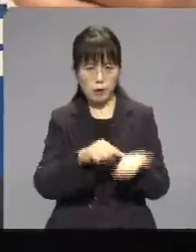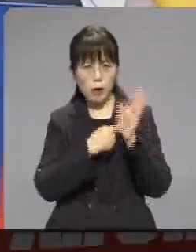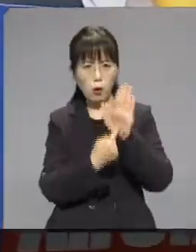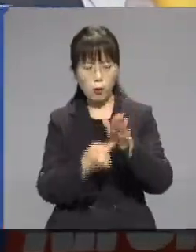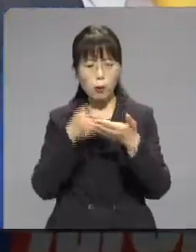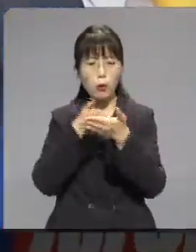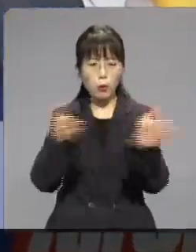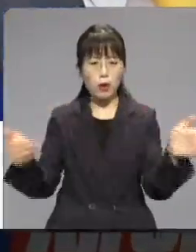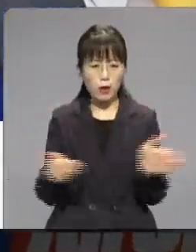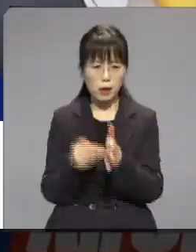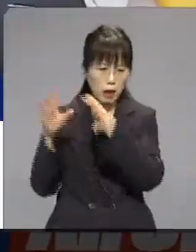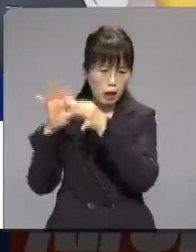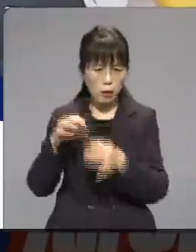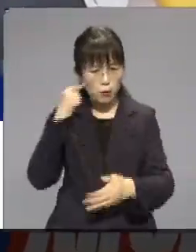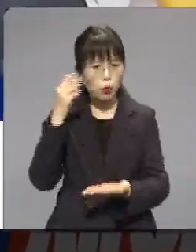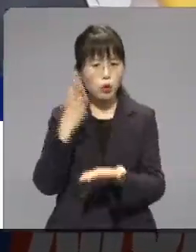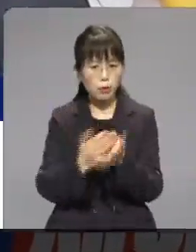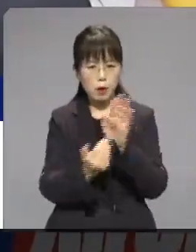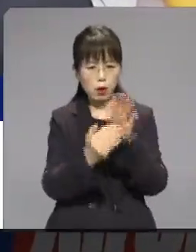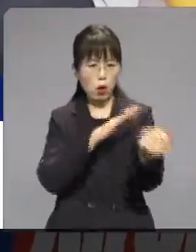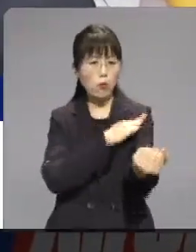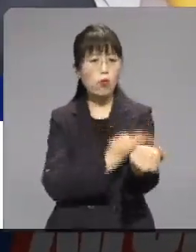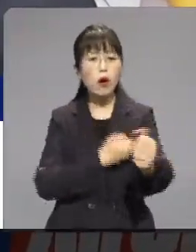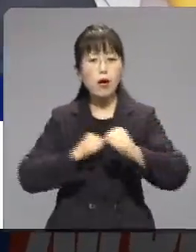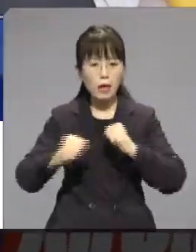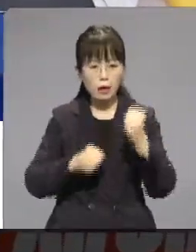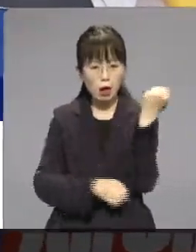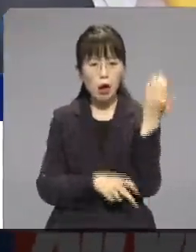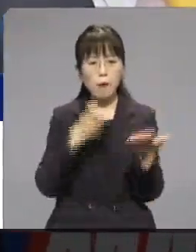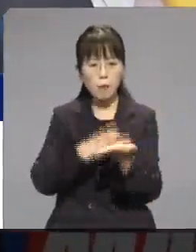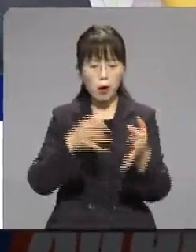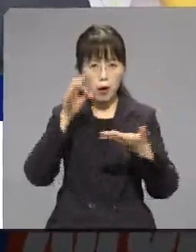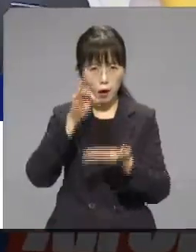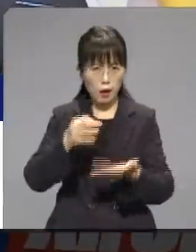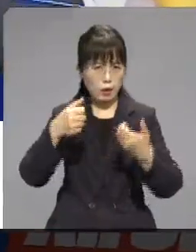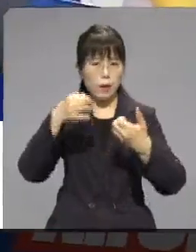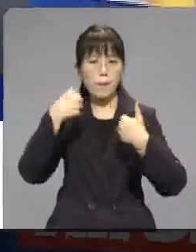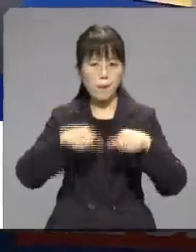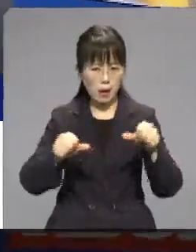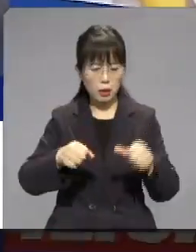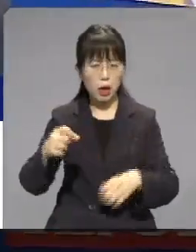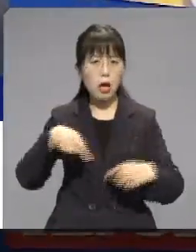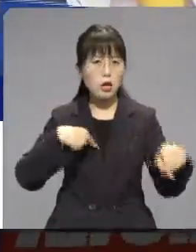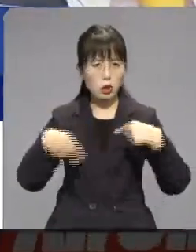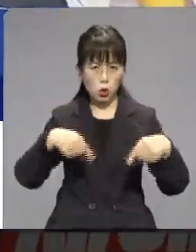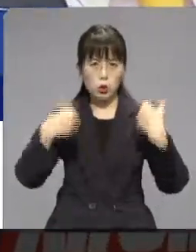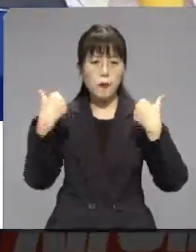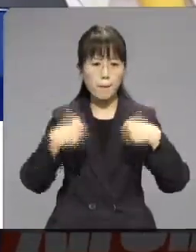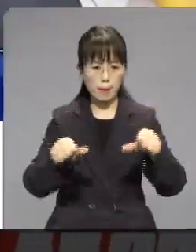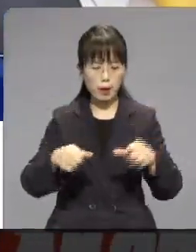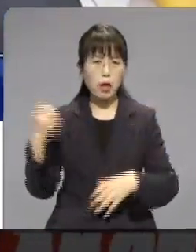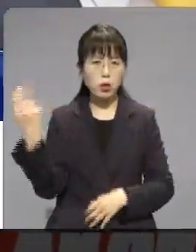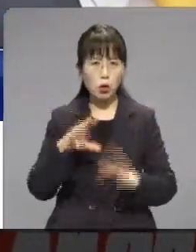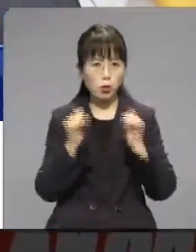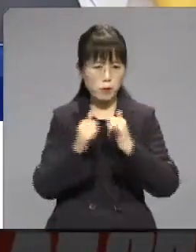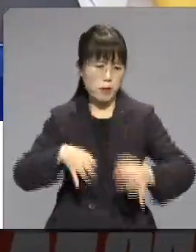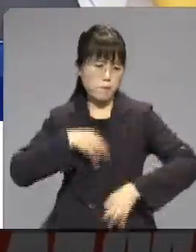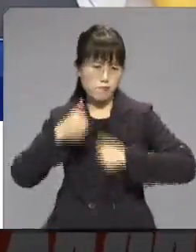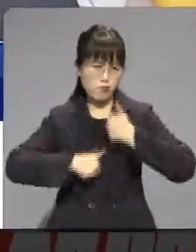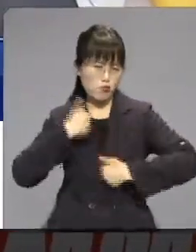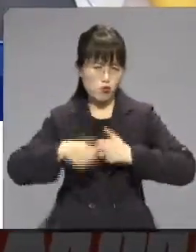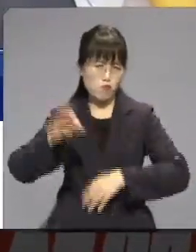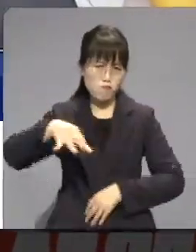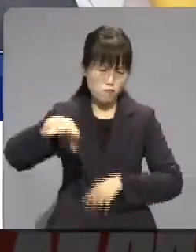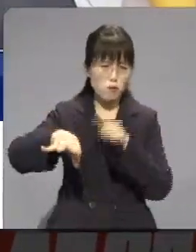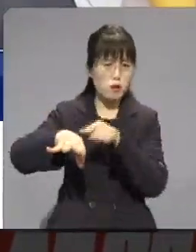요구했습니다. 계속되는 묻지마 거부권 행사는 헌법 가치 파괴이자 정치 파괴입니다. 국민의